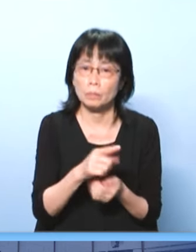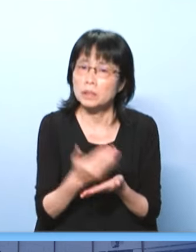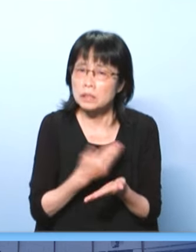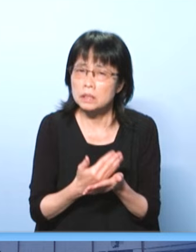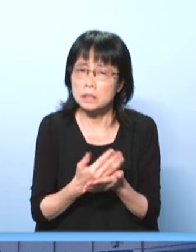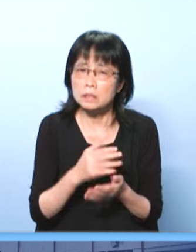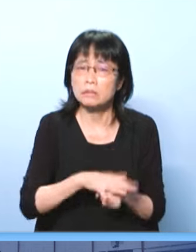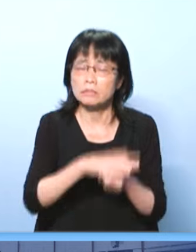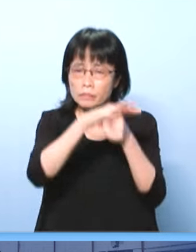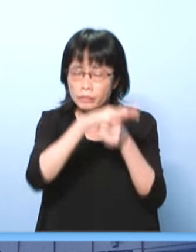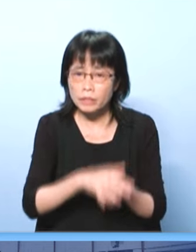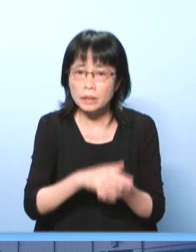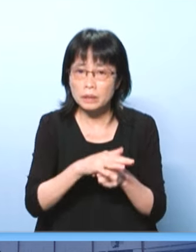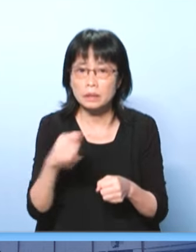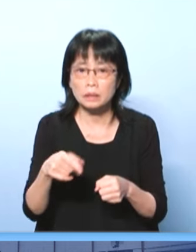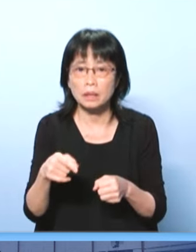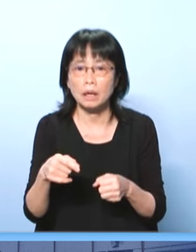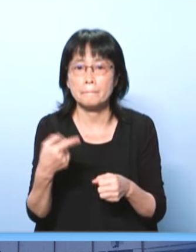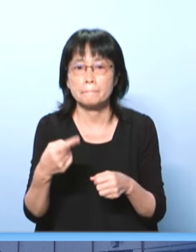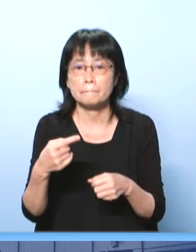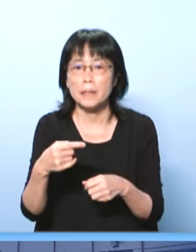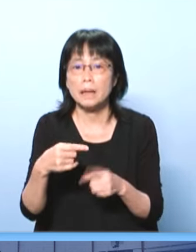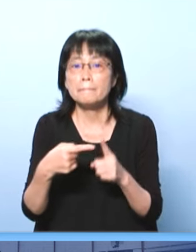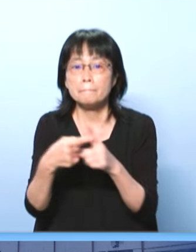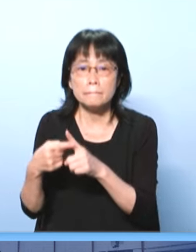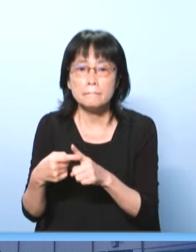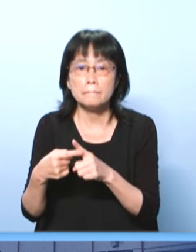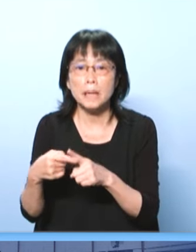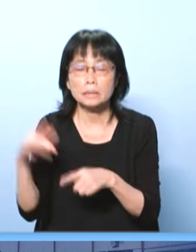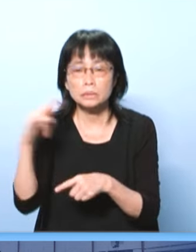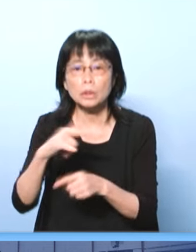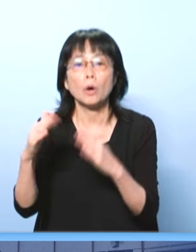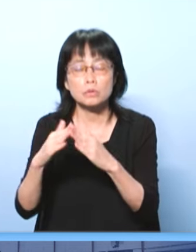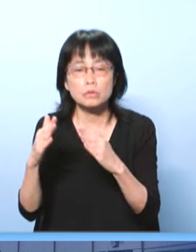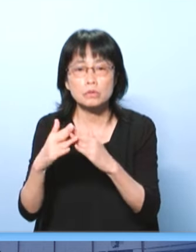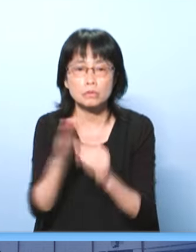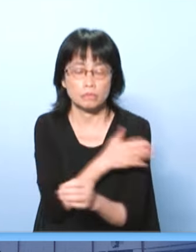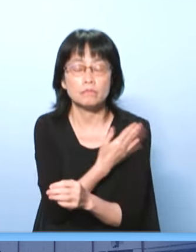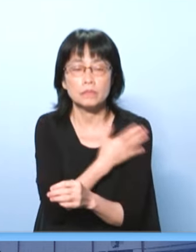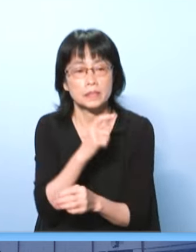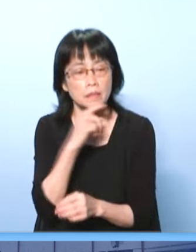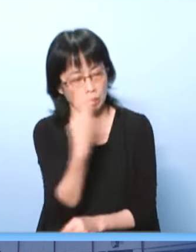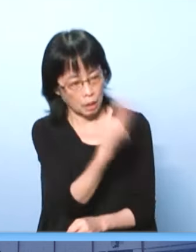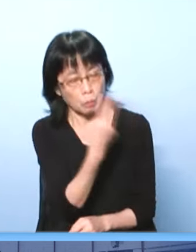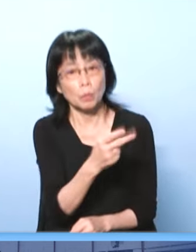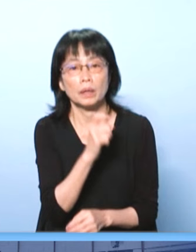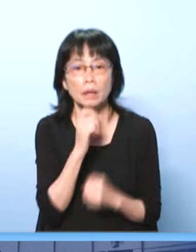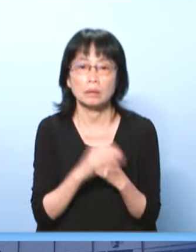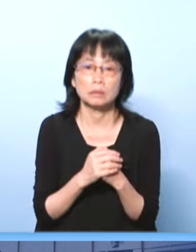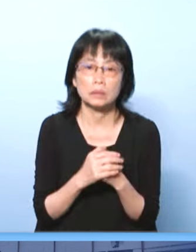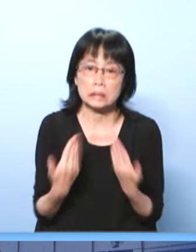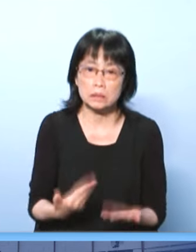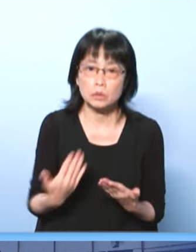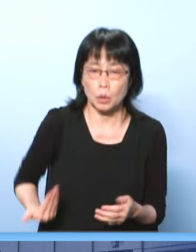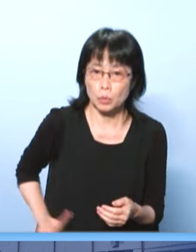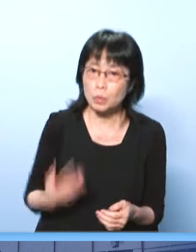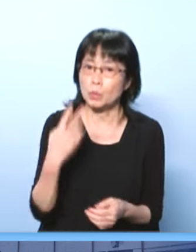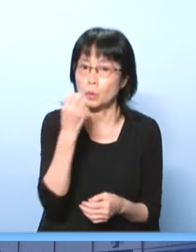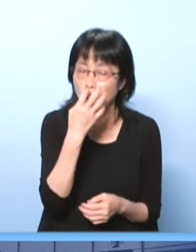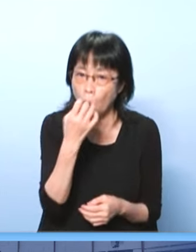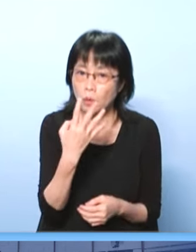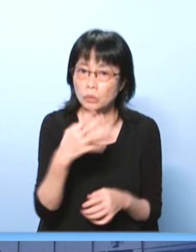嘅同事咧亦都有去參觀過同埋體驗過嘅。事實上，其實而家粵港兩地咧，現時已經設有好多